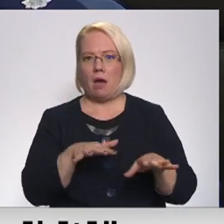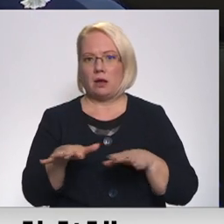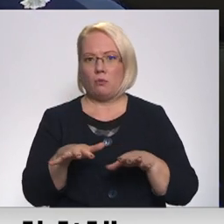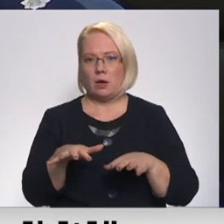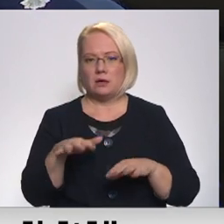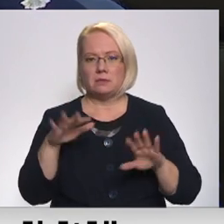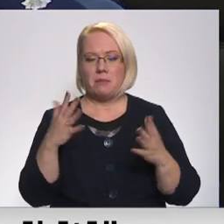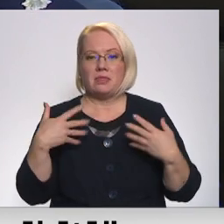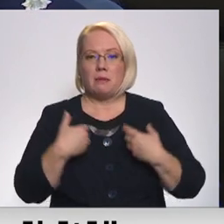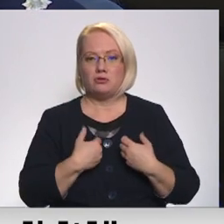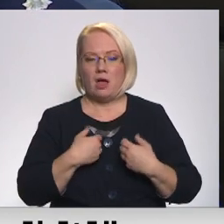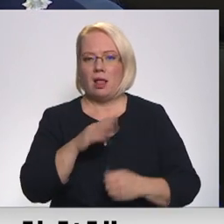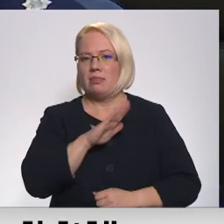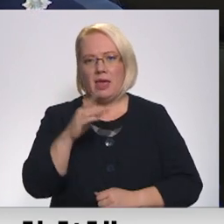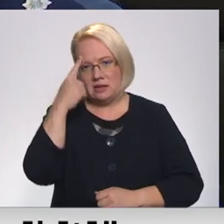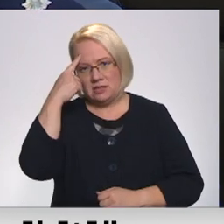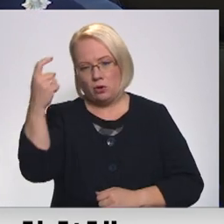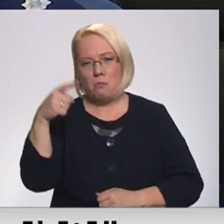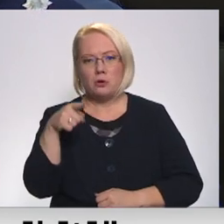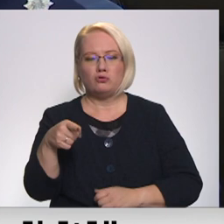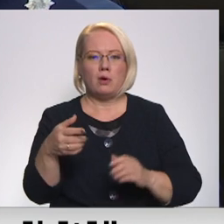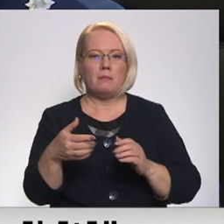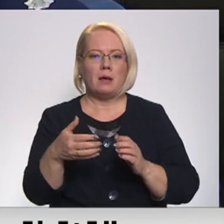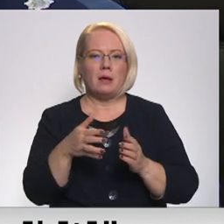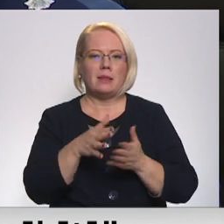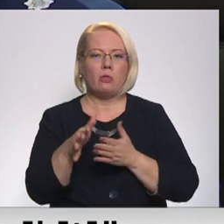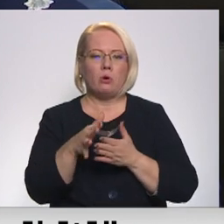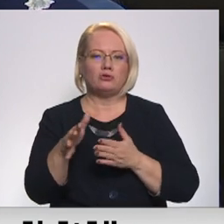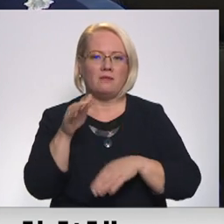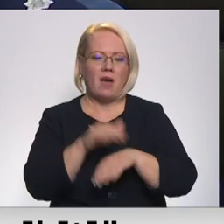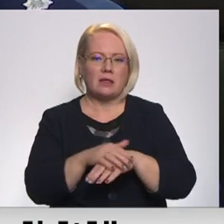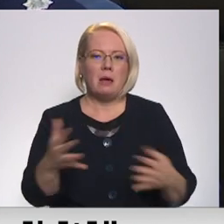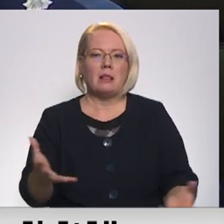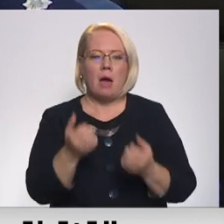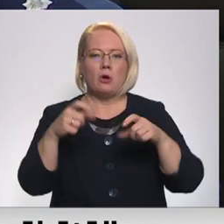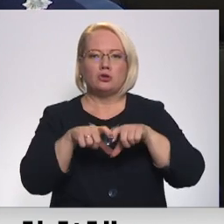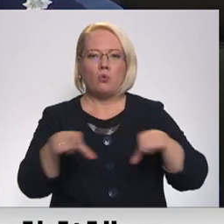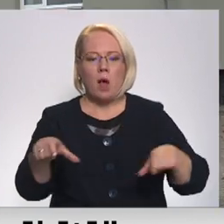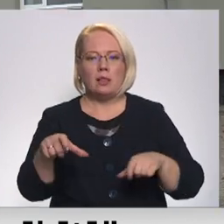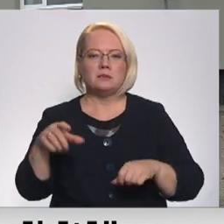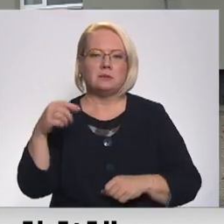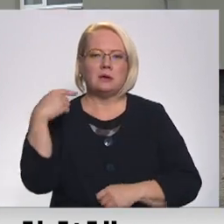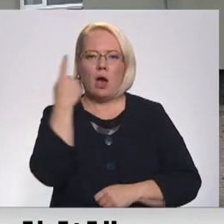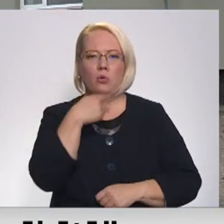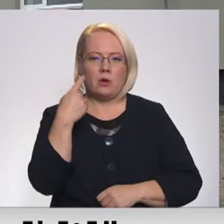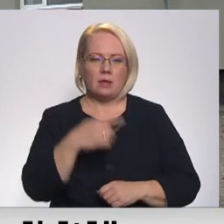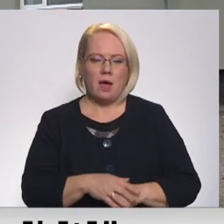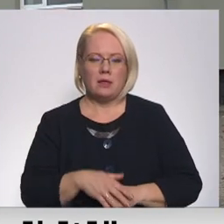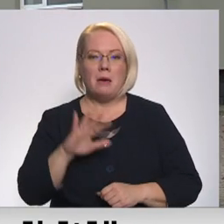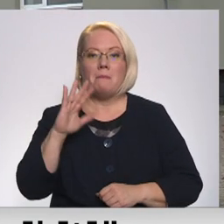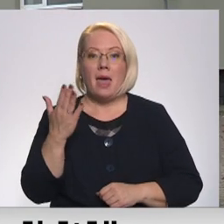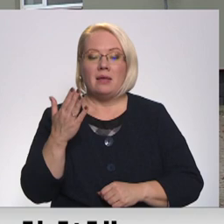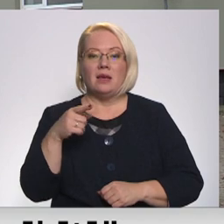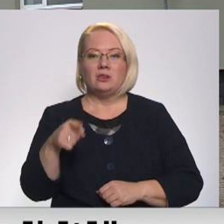diemžēl, neziņojam par šiem lietošanas faktiem, glābjot skolas vai mācību iestādes labo slavu. Šī gada 9